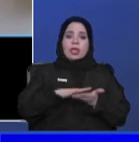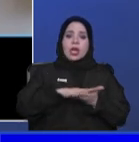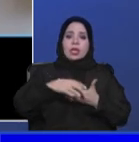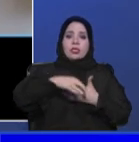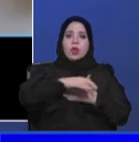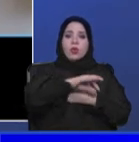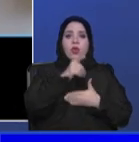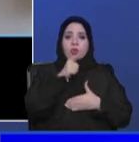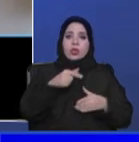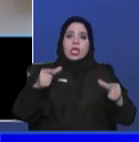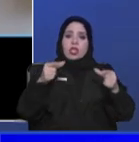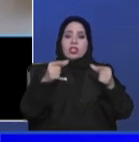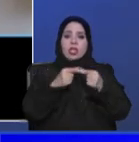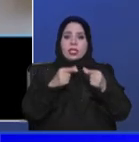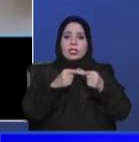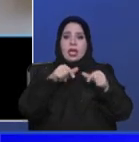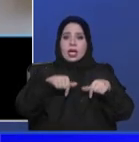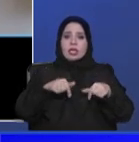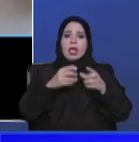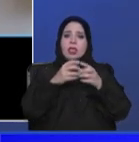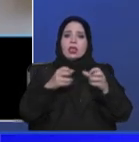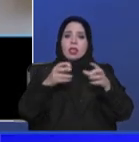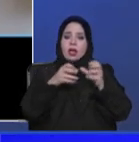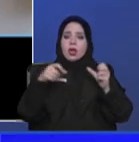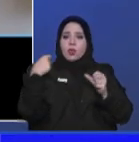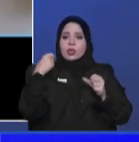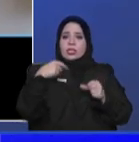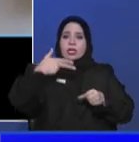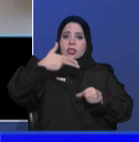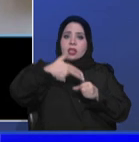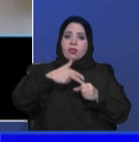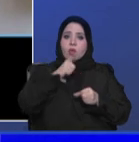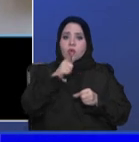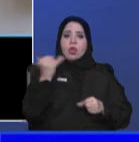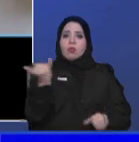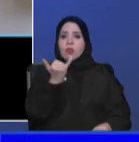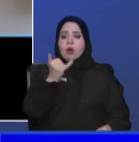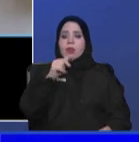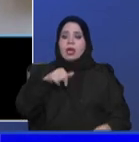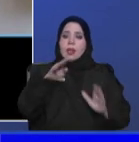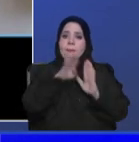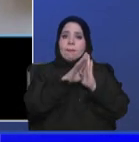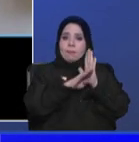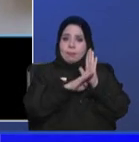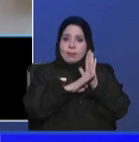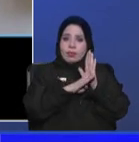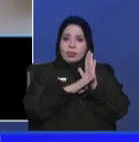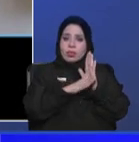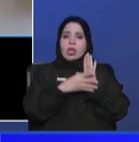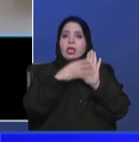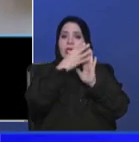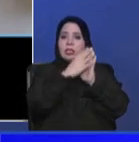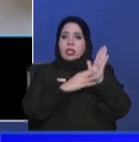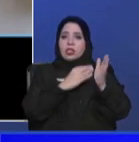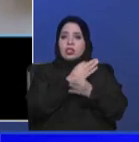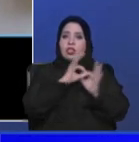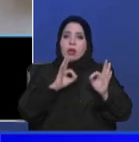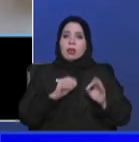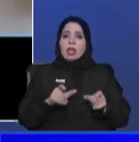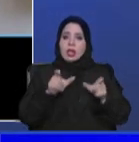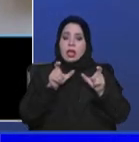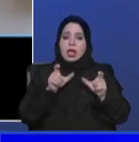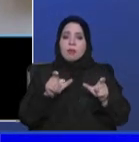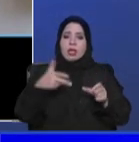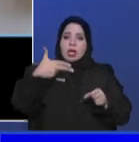دولة. وخلال الجلسة تطرق سعادته إلى أهمية وضع الخطط والبرامج الشاملة لأمن إمدادات